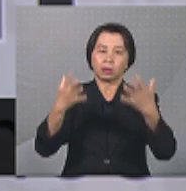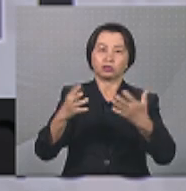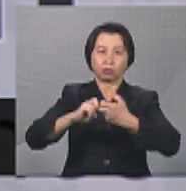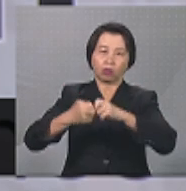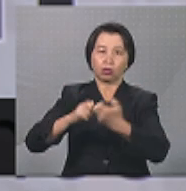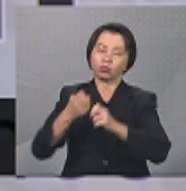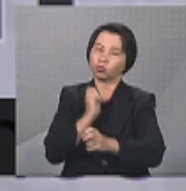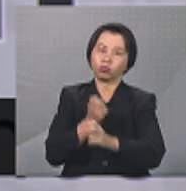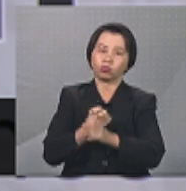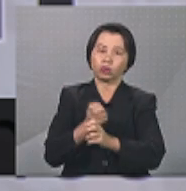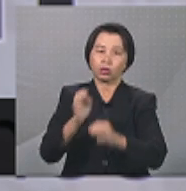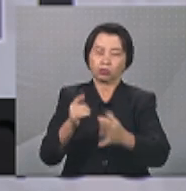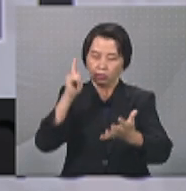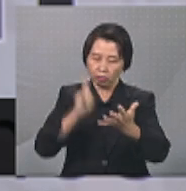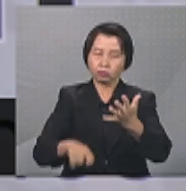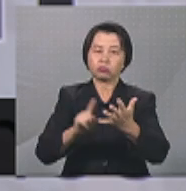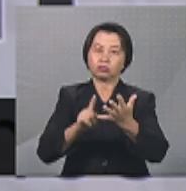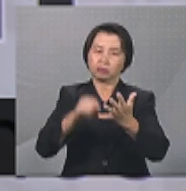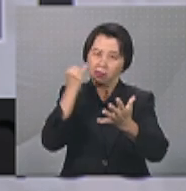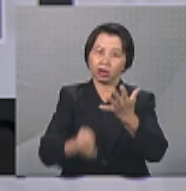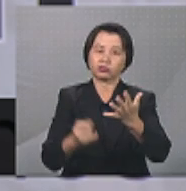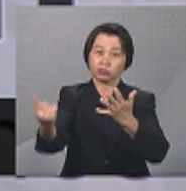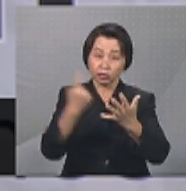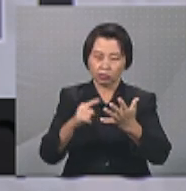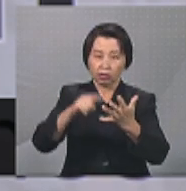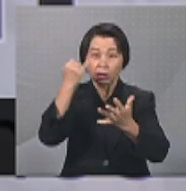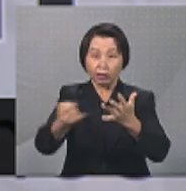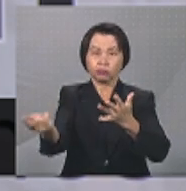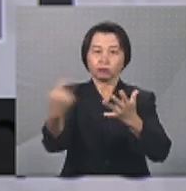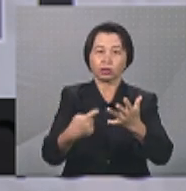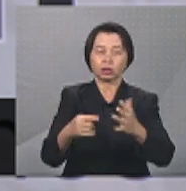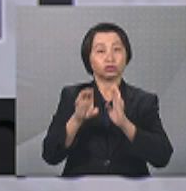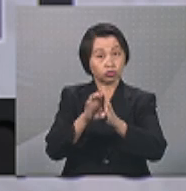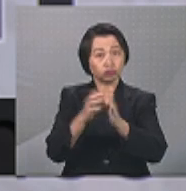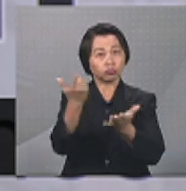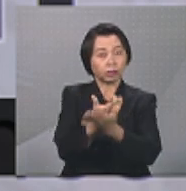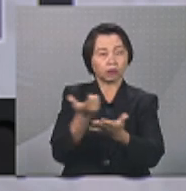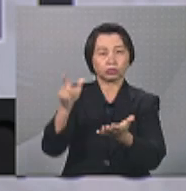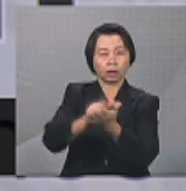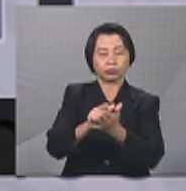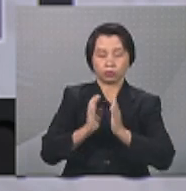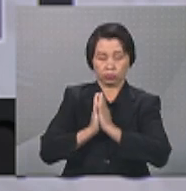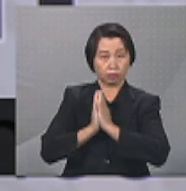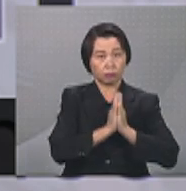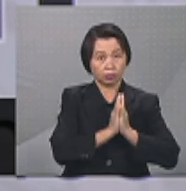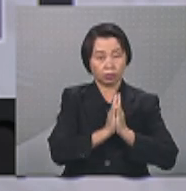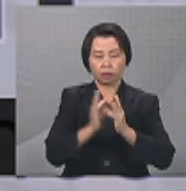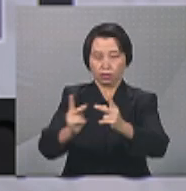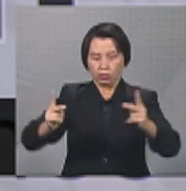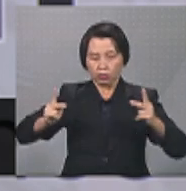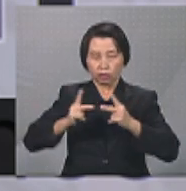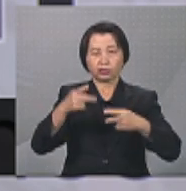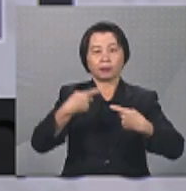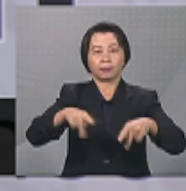komplikasi kalau datang pada peringkat yang lewat. Contohnya kita lihat kes yang baru kita laporkan daripada Myanmar, iaitu di kawasan